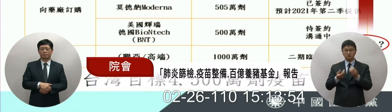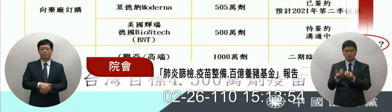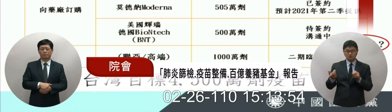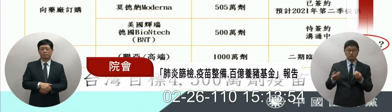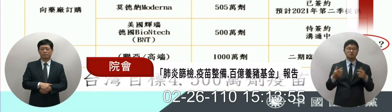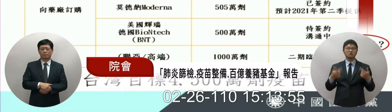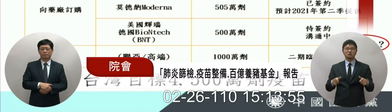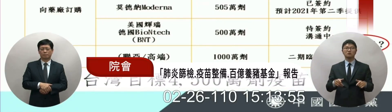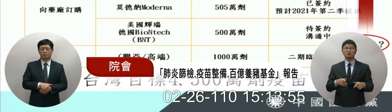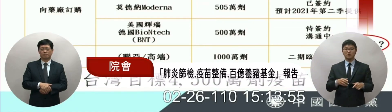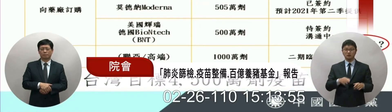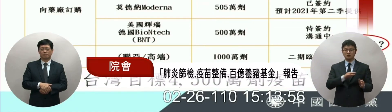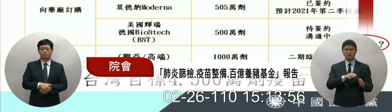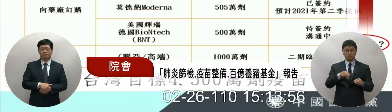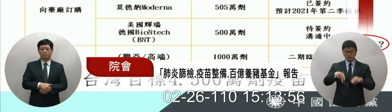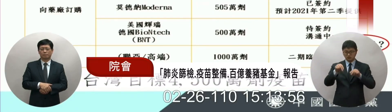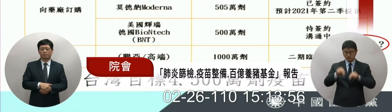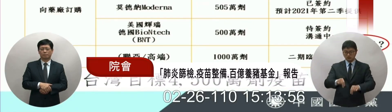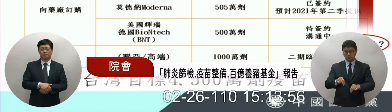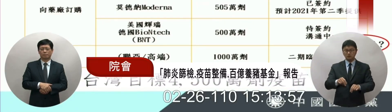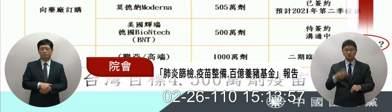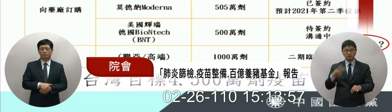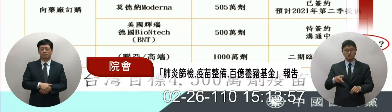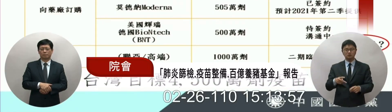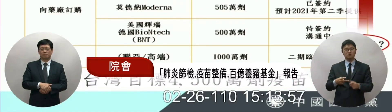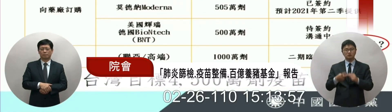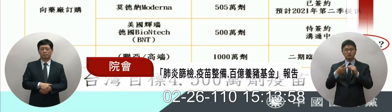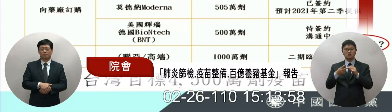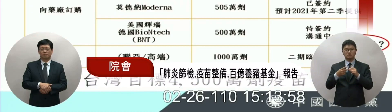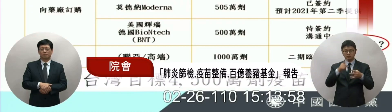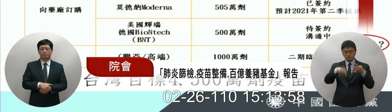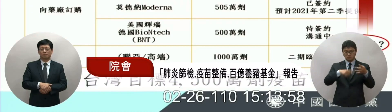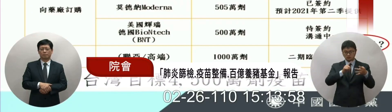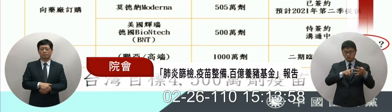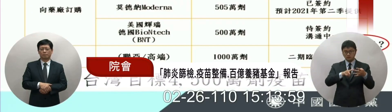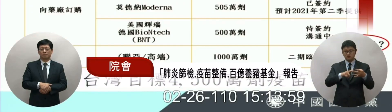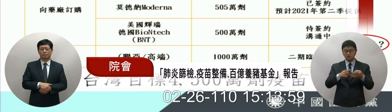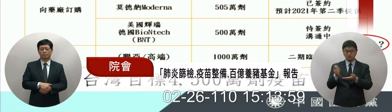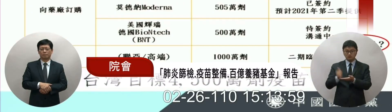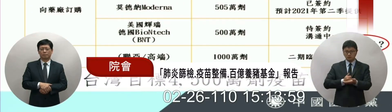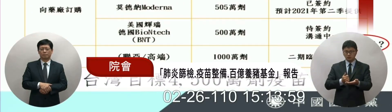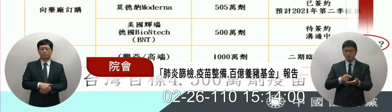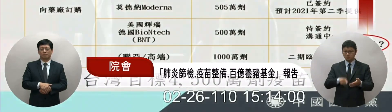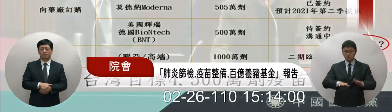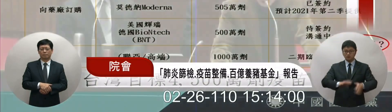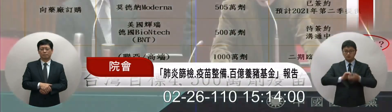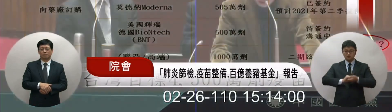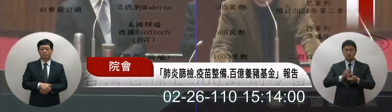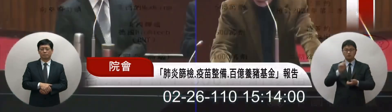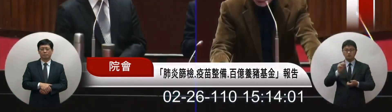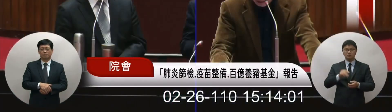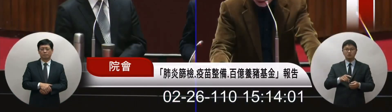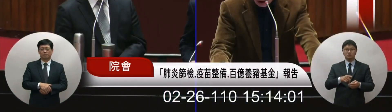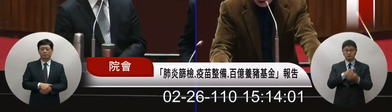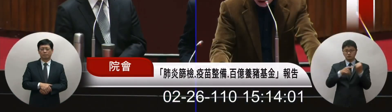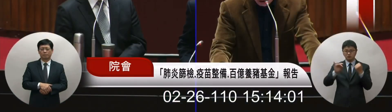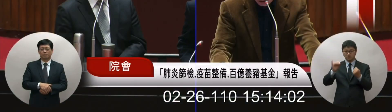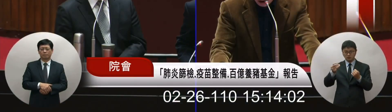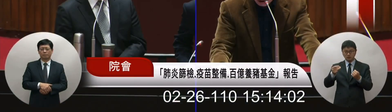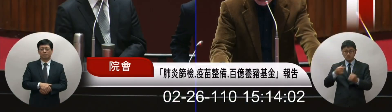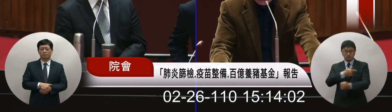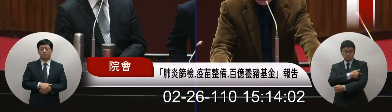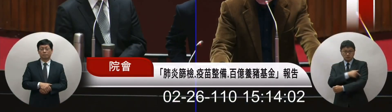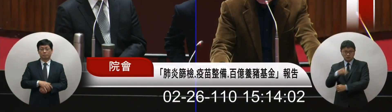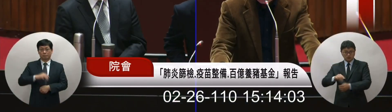已签约哈，但是第二季供应哈，这个确定了吗？1000万剂。已签